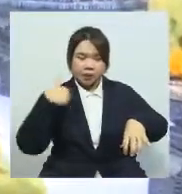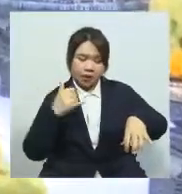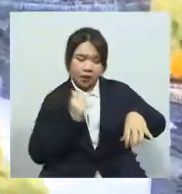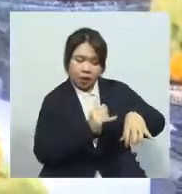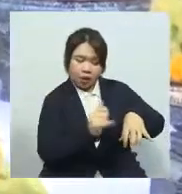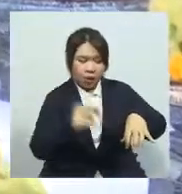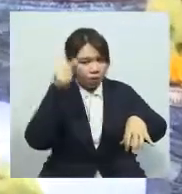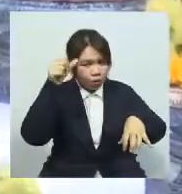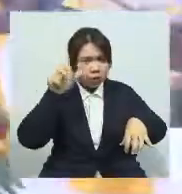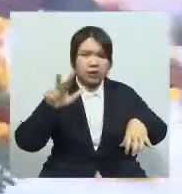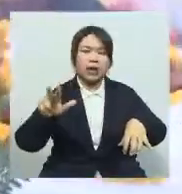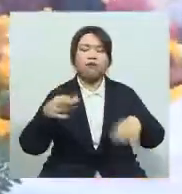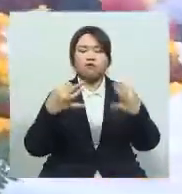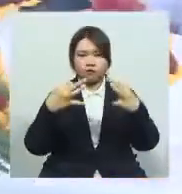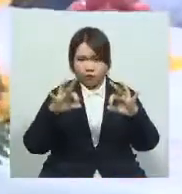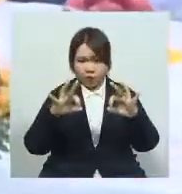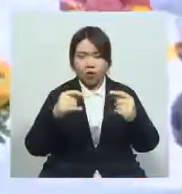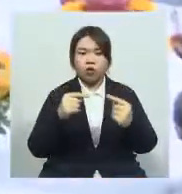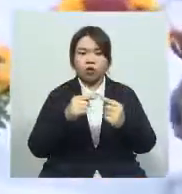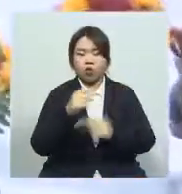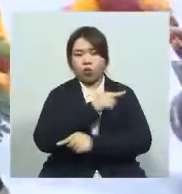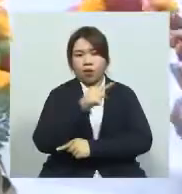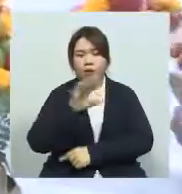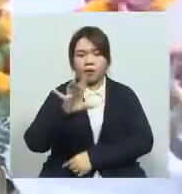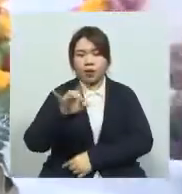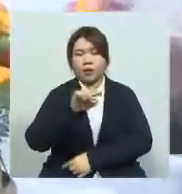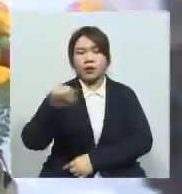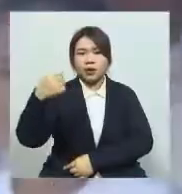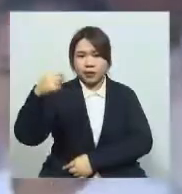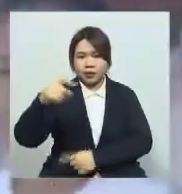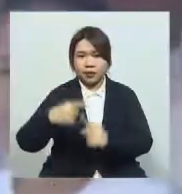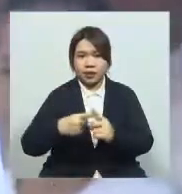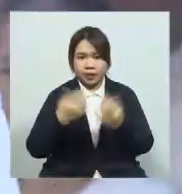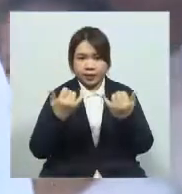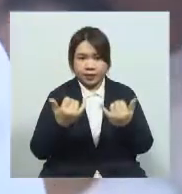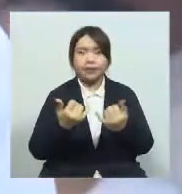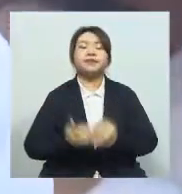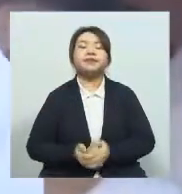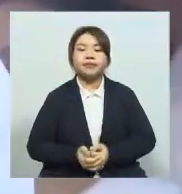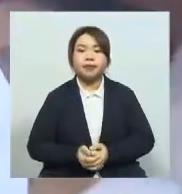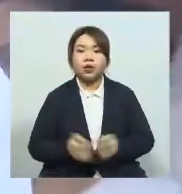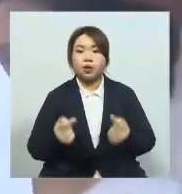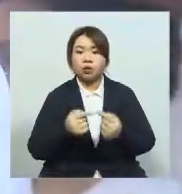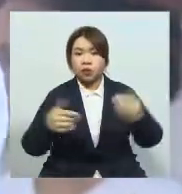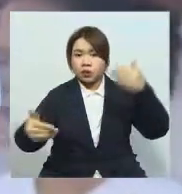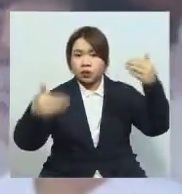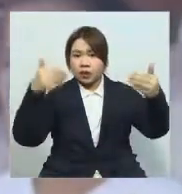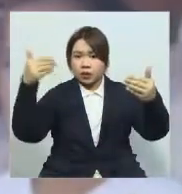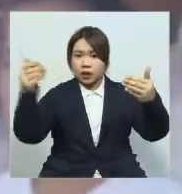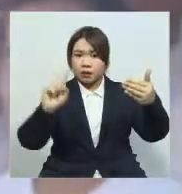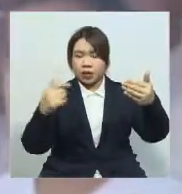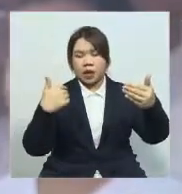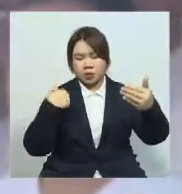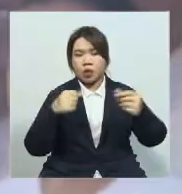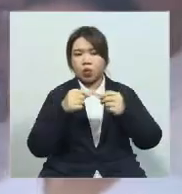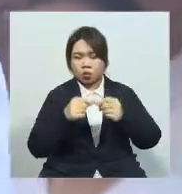ลอด3วันของการจัดงานตั้งแต่วันที่8ถึง10มีนาคมนี้ค่ะสำหรับพื้นที่การจัดงานนะคะจะกระจ